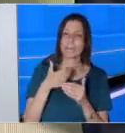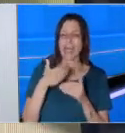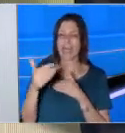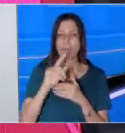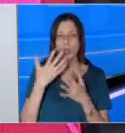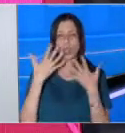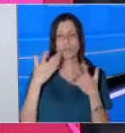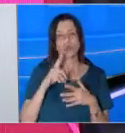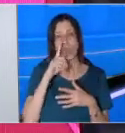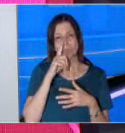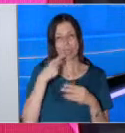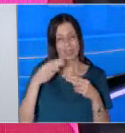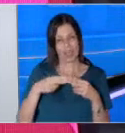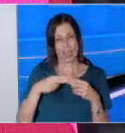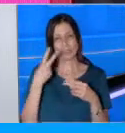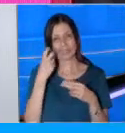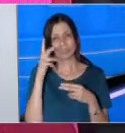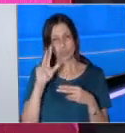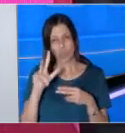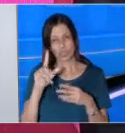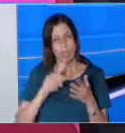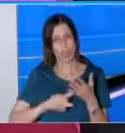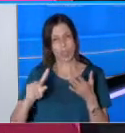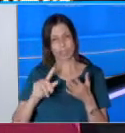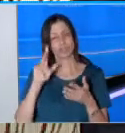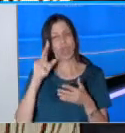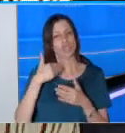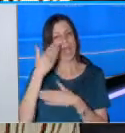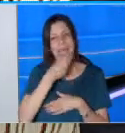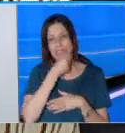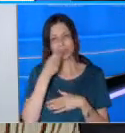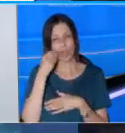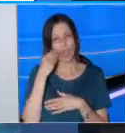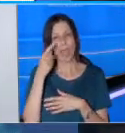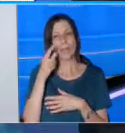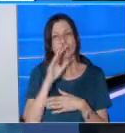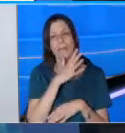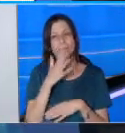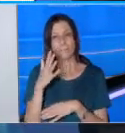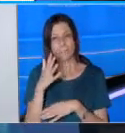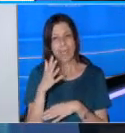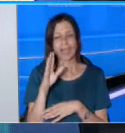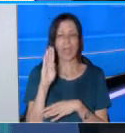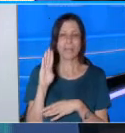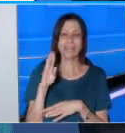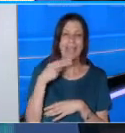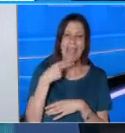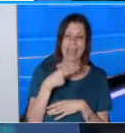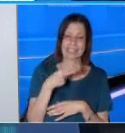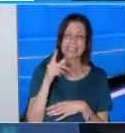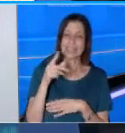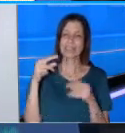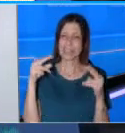הקרוב, 23 בחודש, 3 אחר הצהריים, בפארק בברלי הילס, זה נשמע יפה, אבל זה מקום שבו